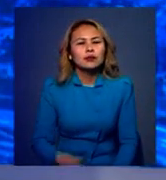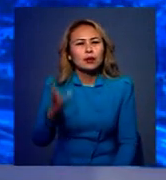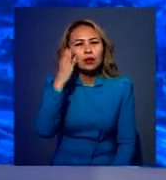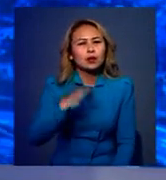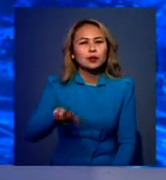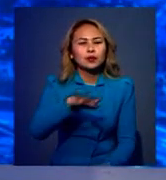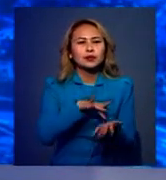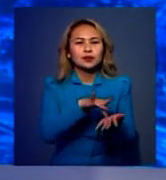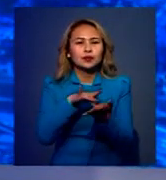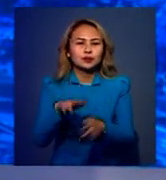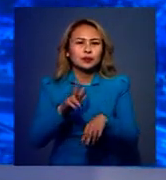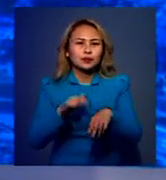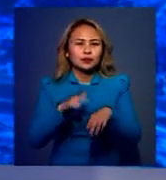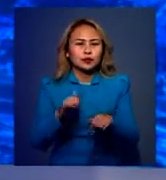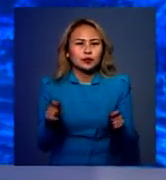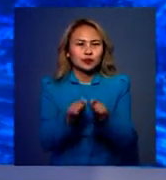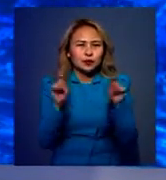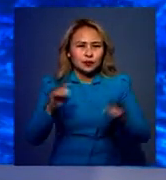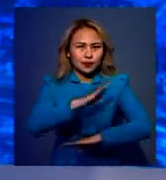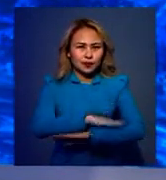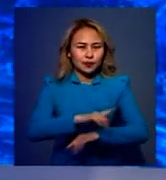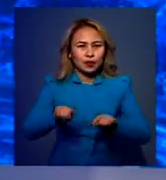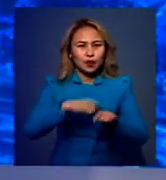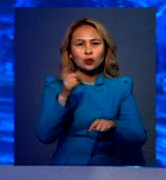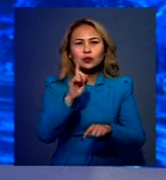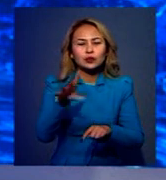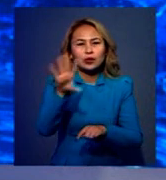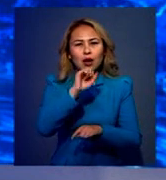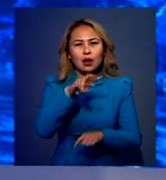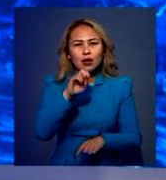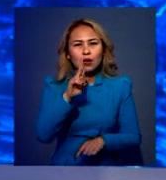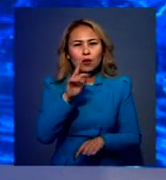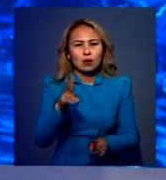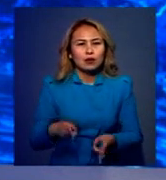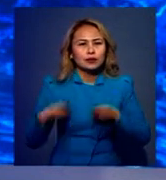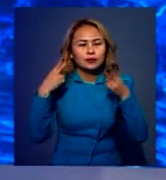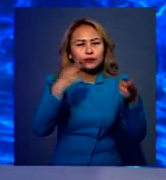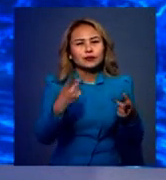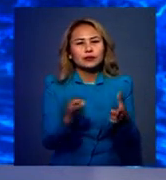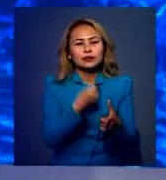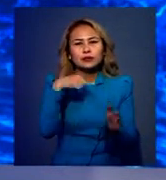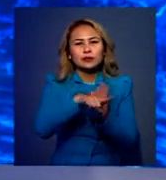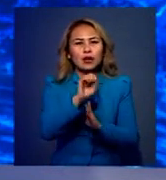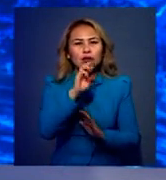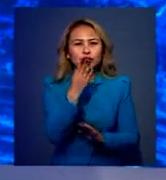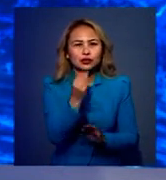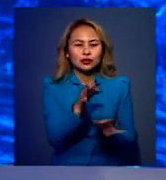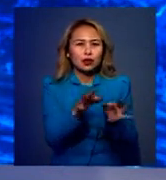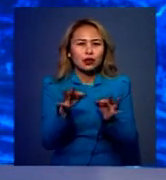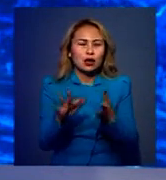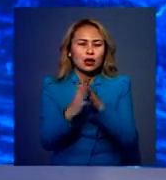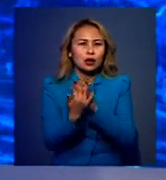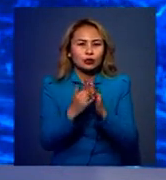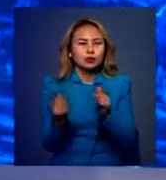Алматы облысында туристік полиция құрылды. Тәртіп сақшыларының алғашқы легі Алакөлге аттанды. Олар Ақши ауылындағы